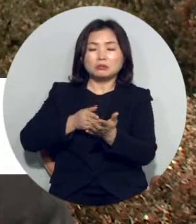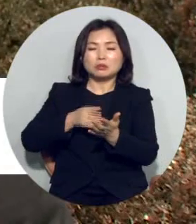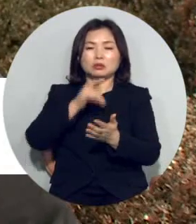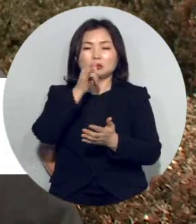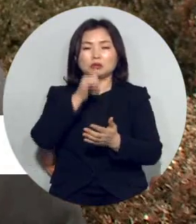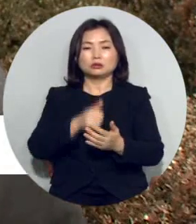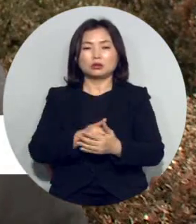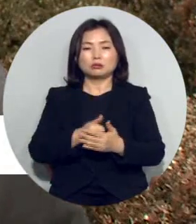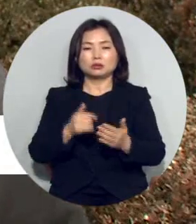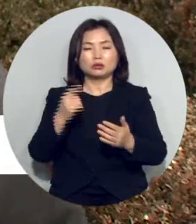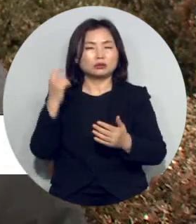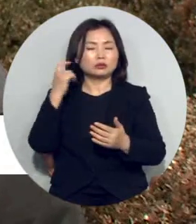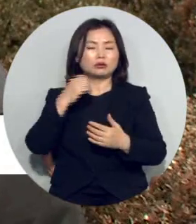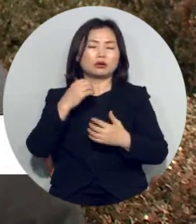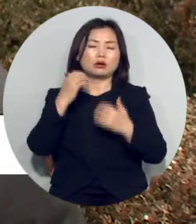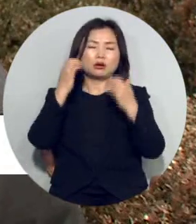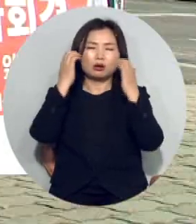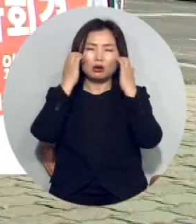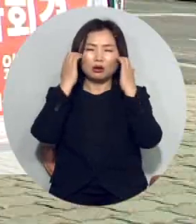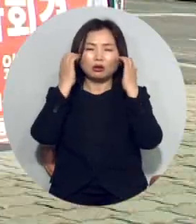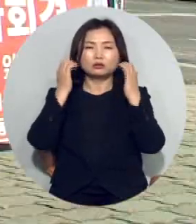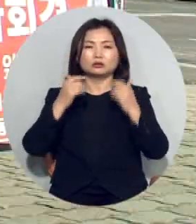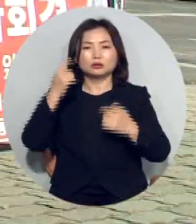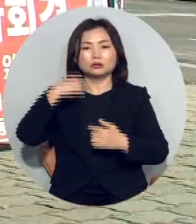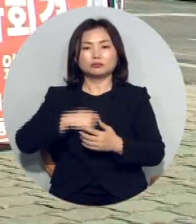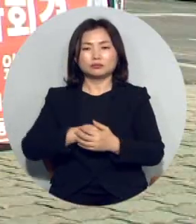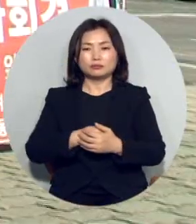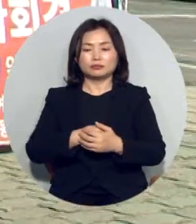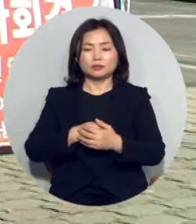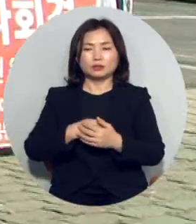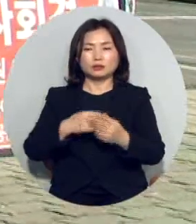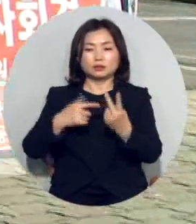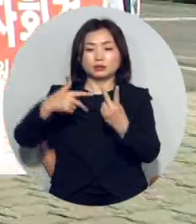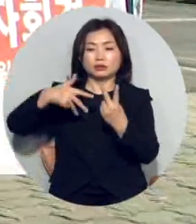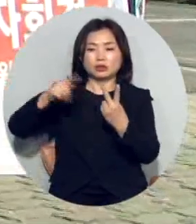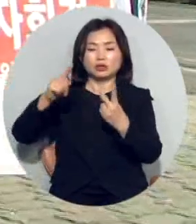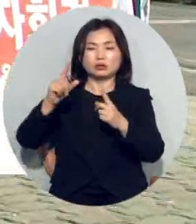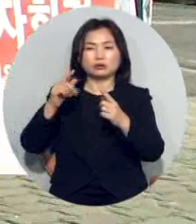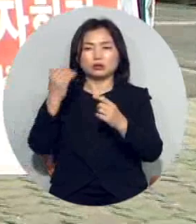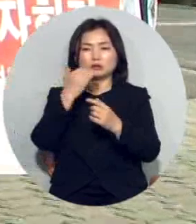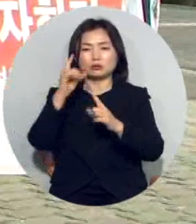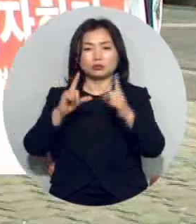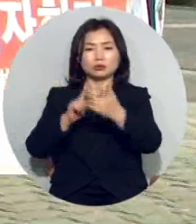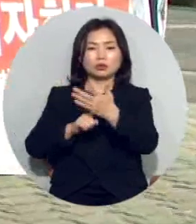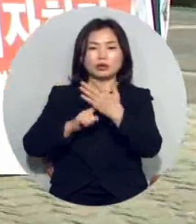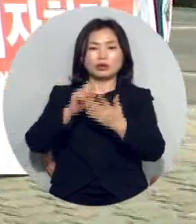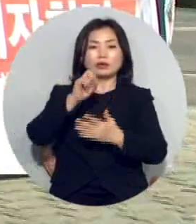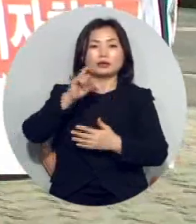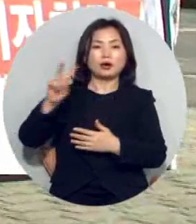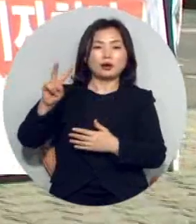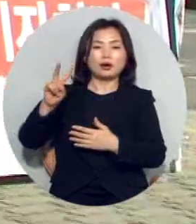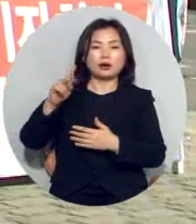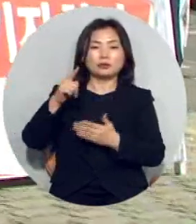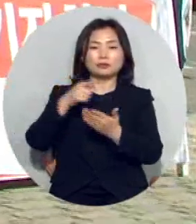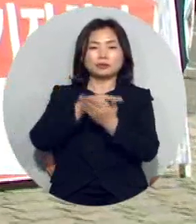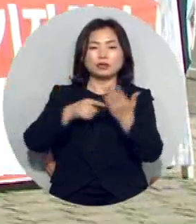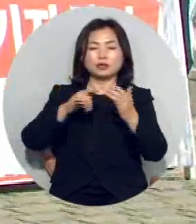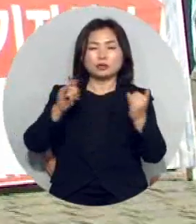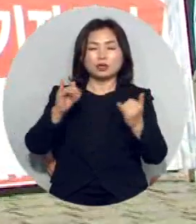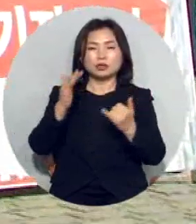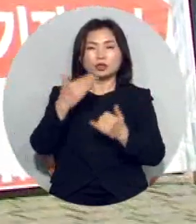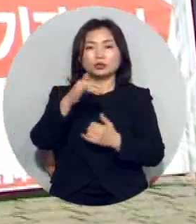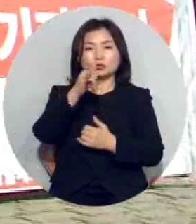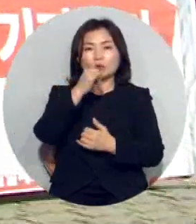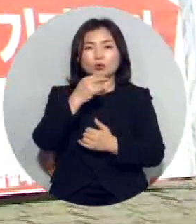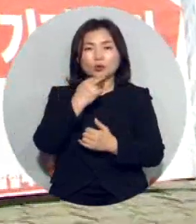굉장히 듣기 해도 고통스러워 없고 또 2차 성징이 일어나서 야만 피의 자가 될